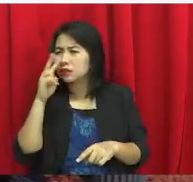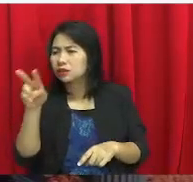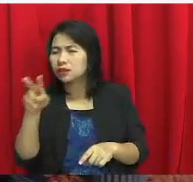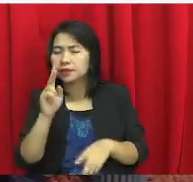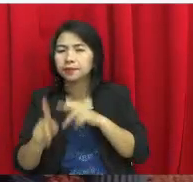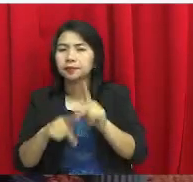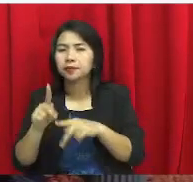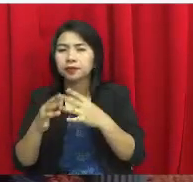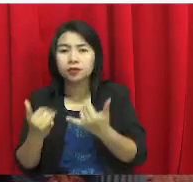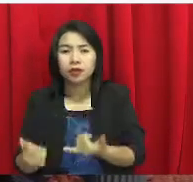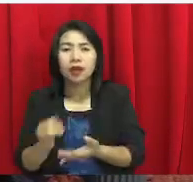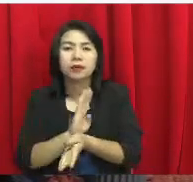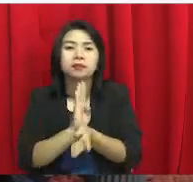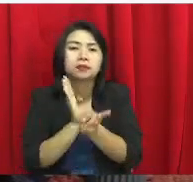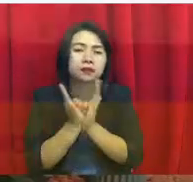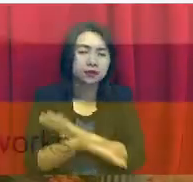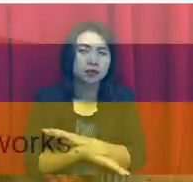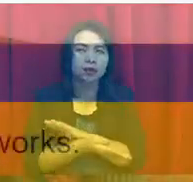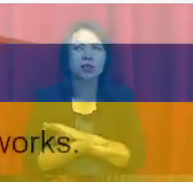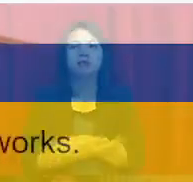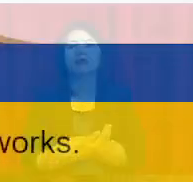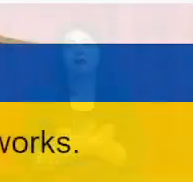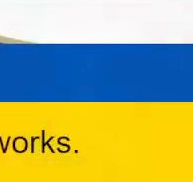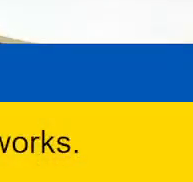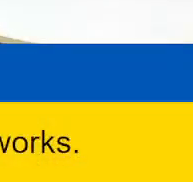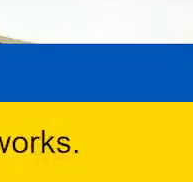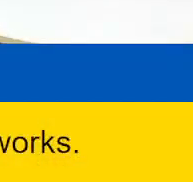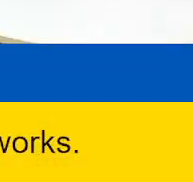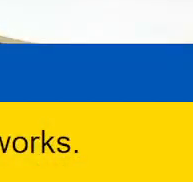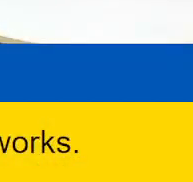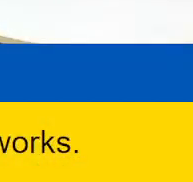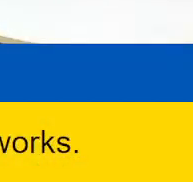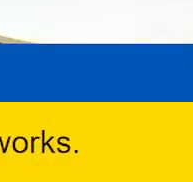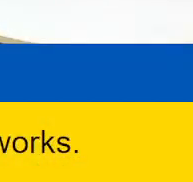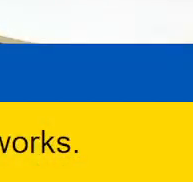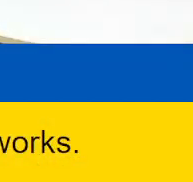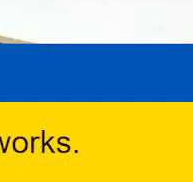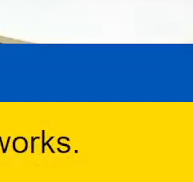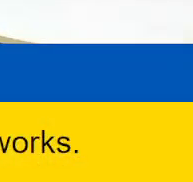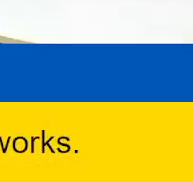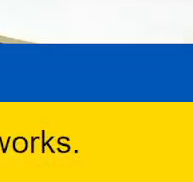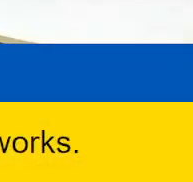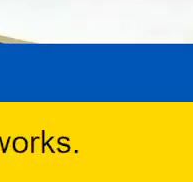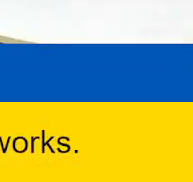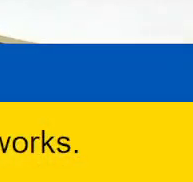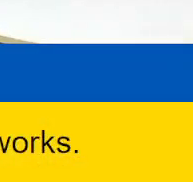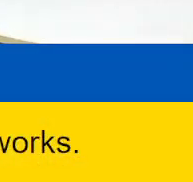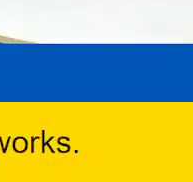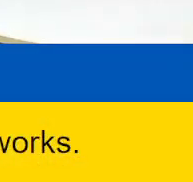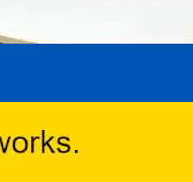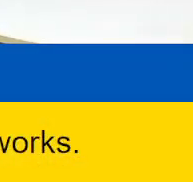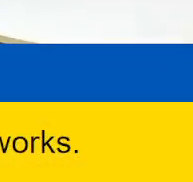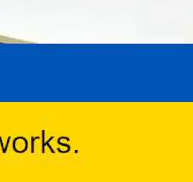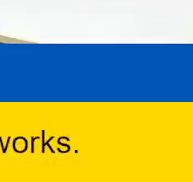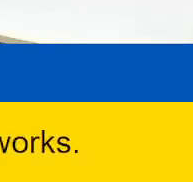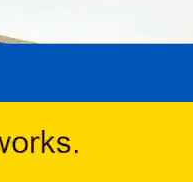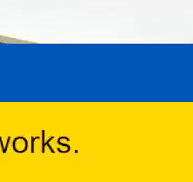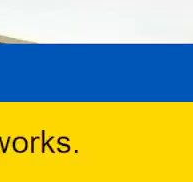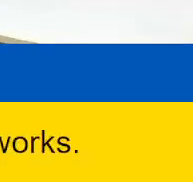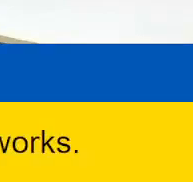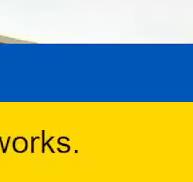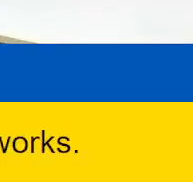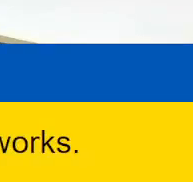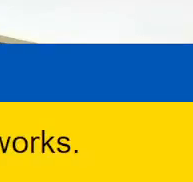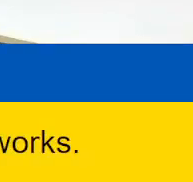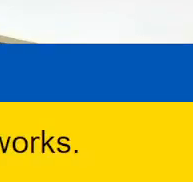people are truly furnished sa good works? You know why? You see, yan yung sinasabi ko po sa inyo kanina, mga kapatid.